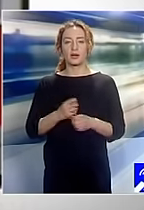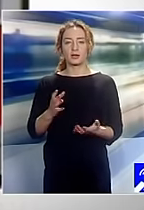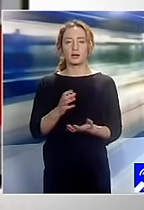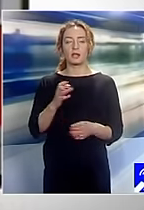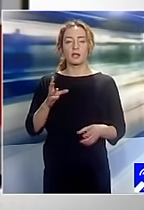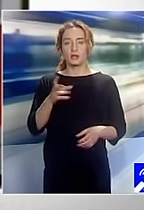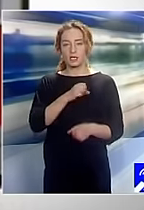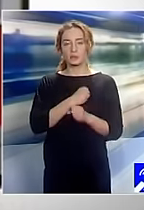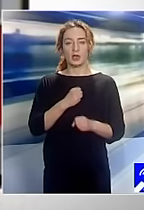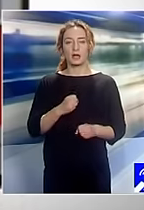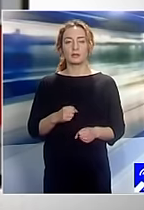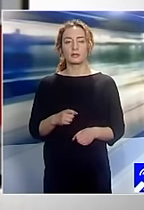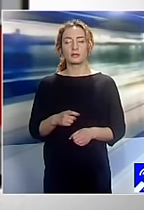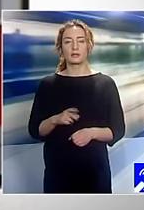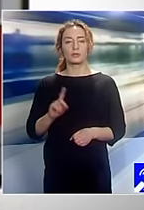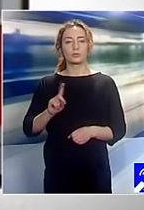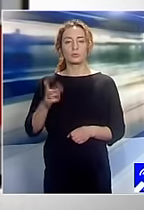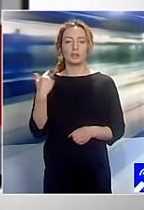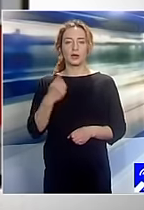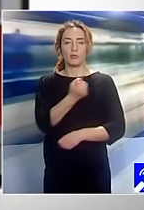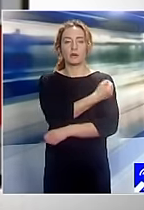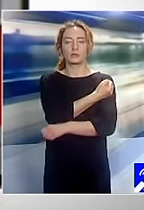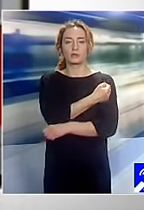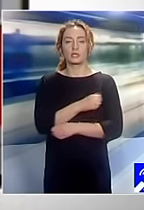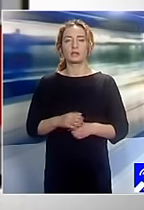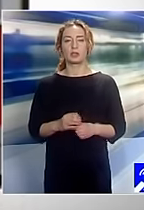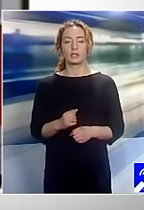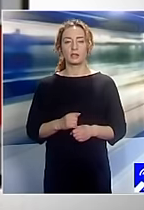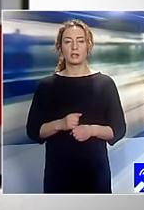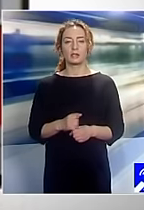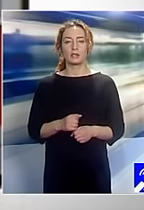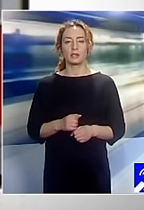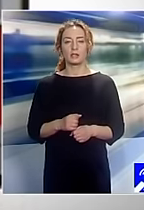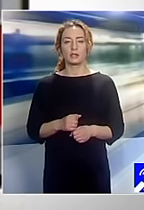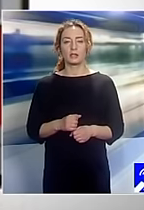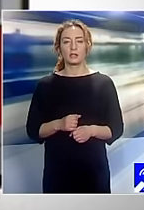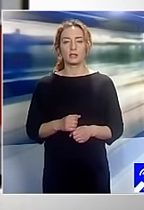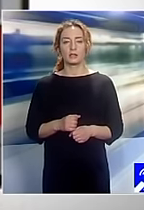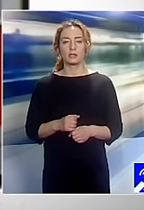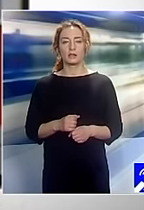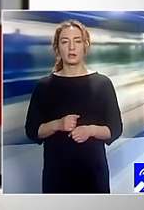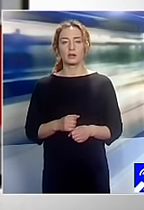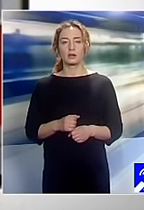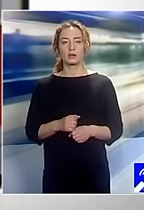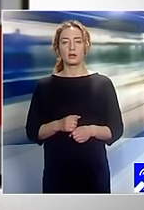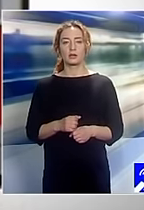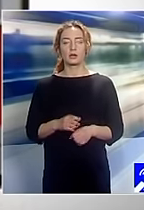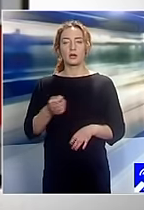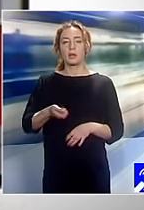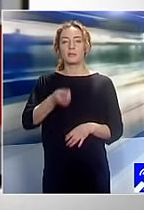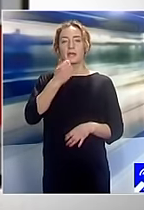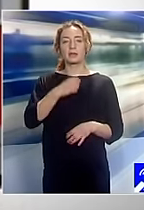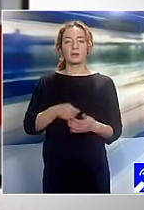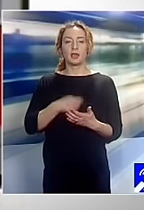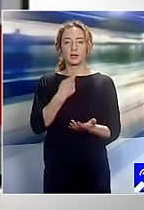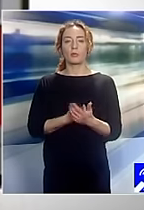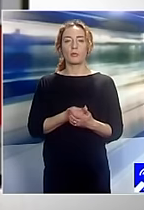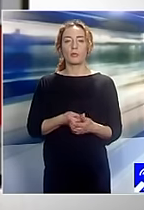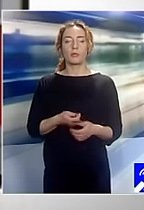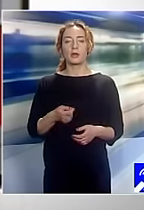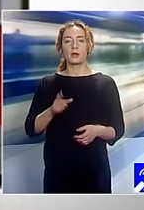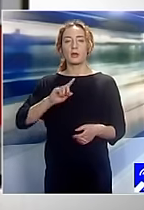toate la care le-am spus nu erau vaccinate și au spus, vai domnul doctor, deci știam că așa de rău făceam vaccinul, în sensul că medicamentele care le cumperi poate să